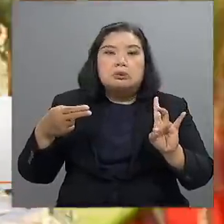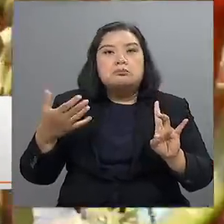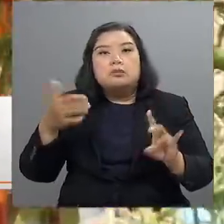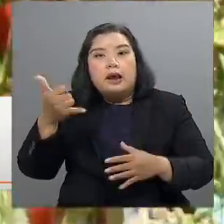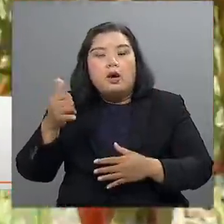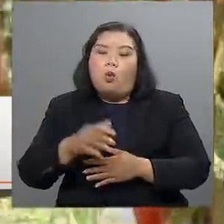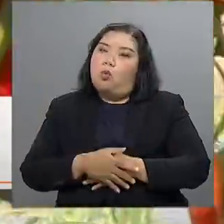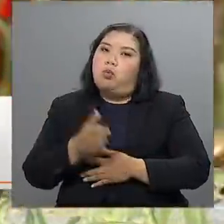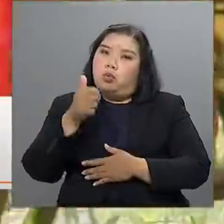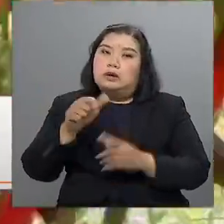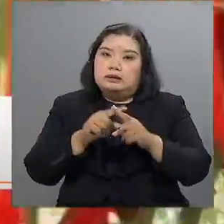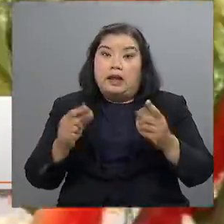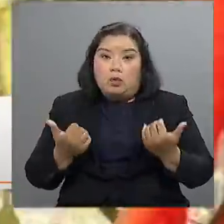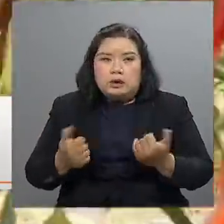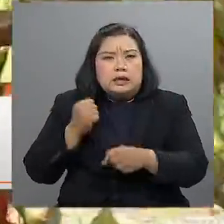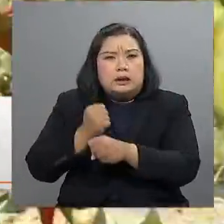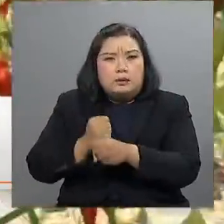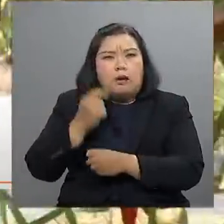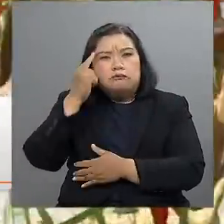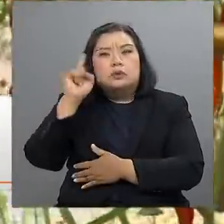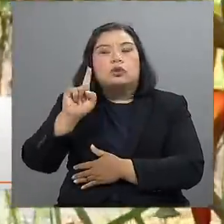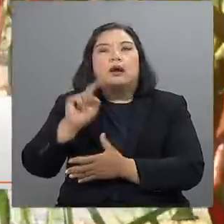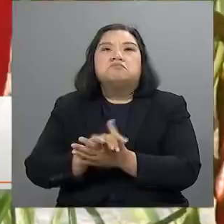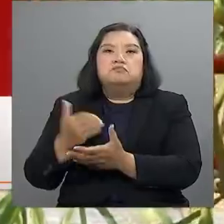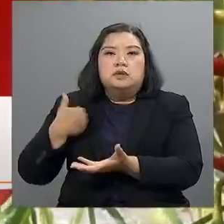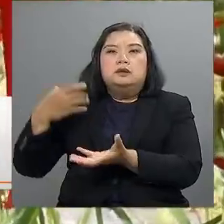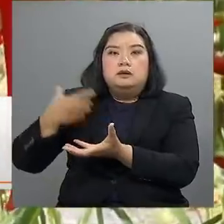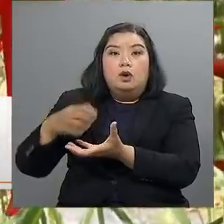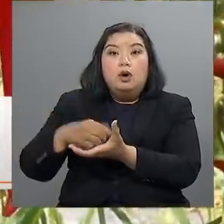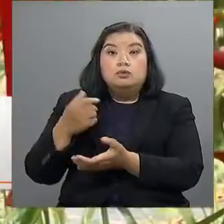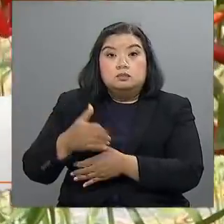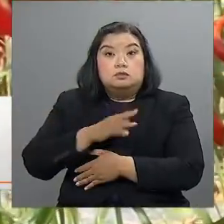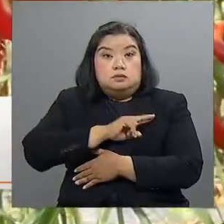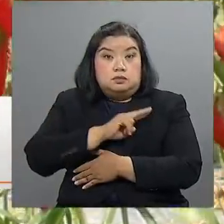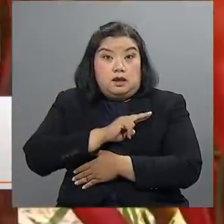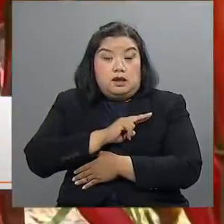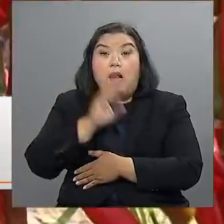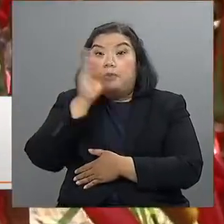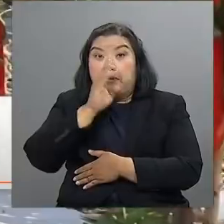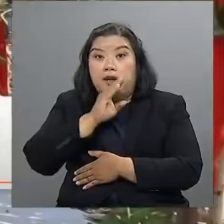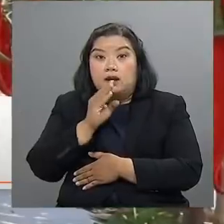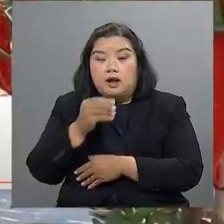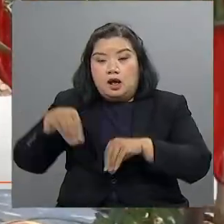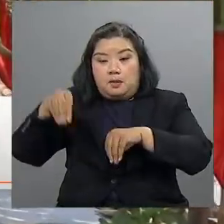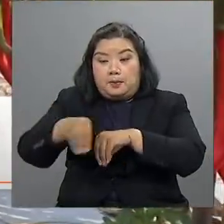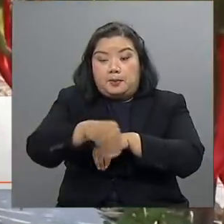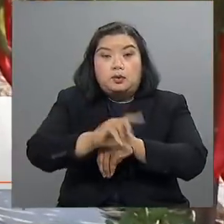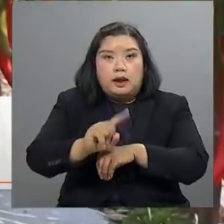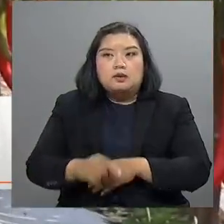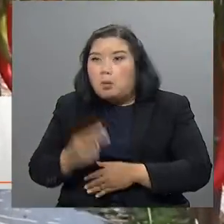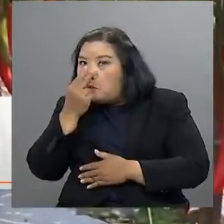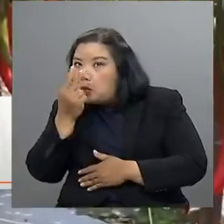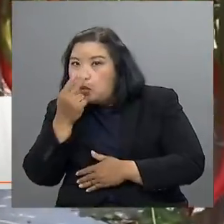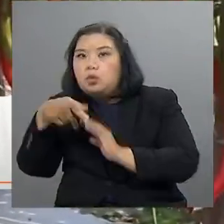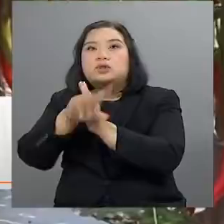ได้อย่างทุกวันนี้คุณทองแดงก็เล่าให้ฟังนะคะว่าพริกที่ปลูกนั้นไปศึกษาที่อำเภอเนินมะปรางจังหวัดพิษณุโลกแล้วก็นำกลับม